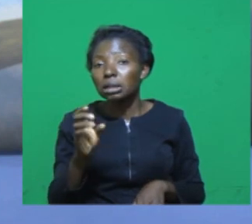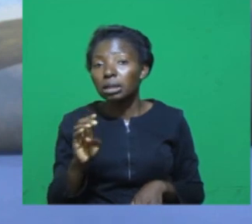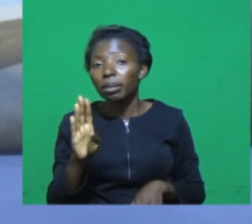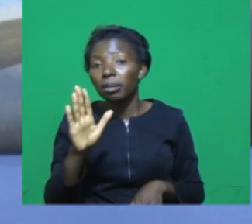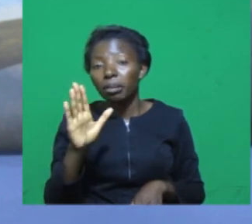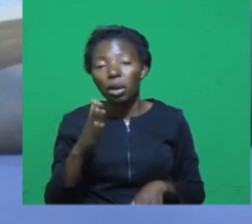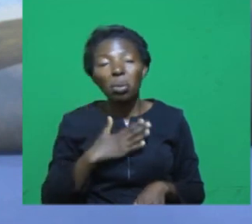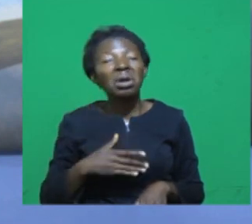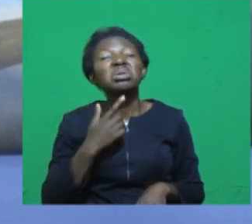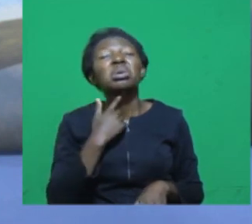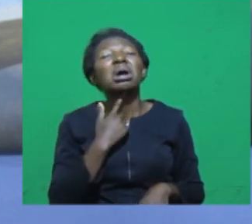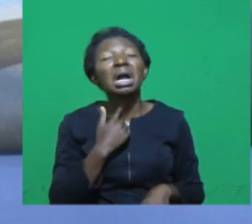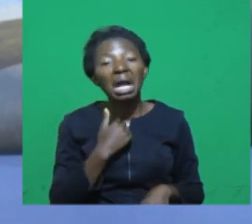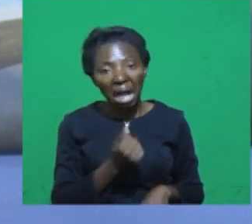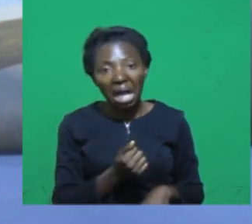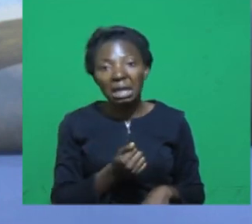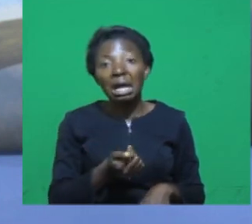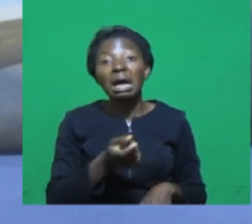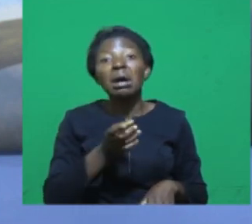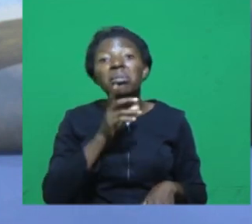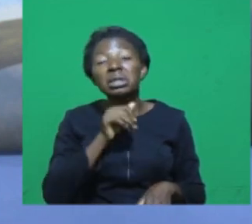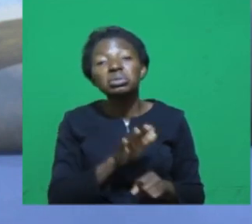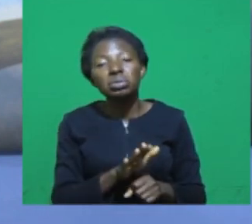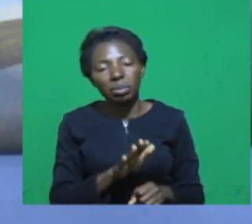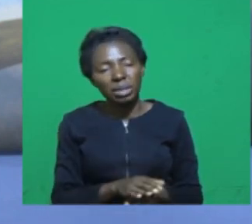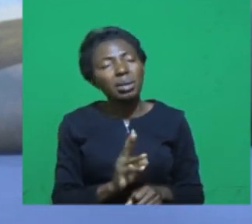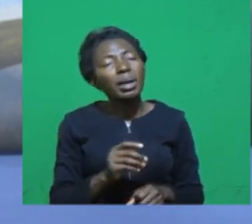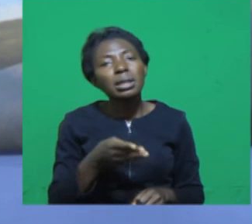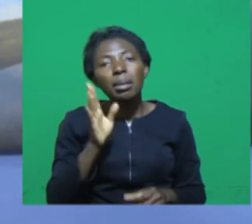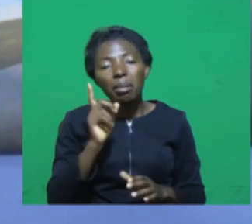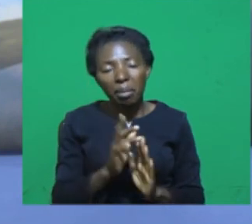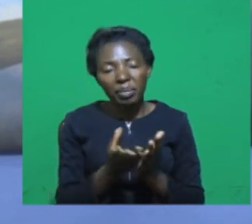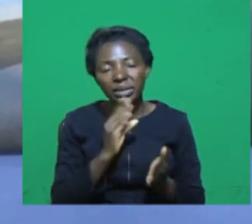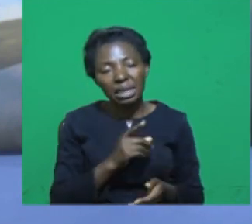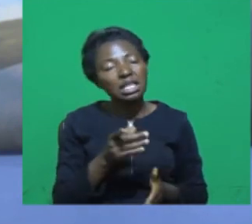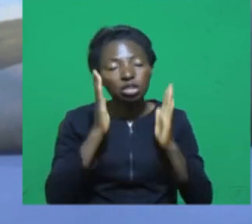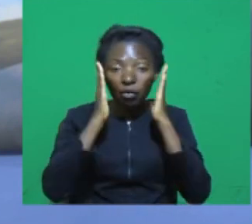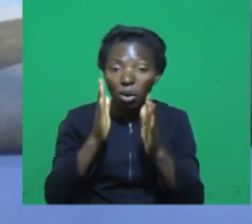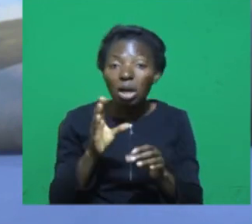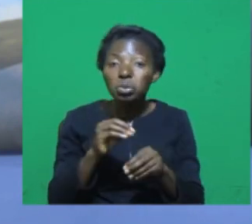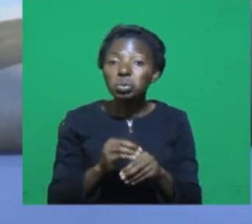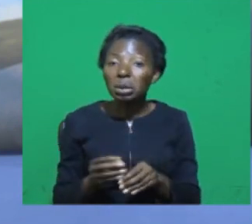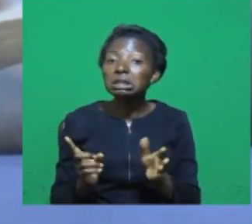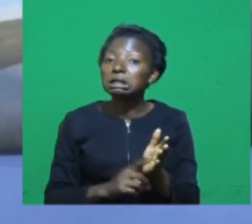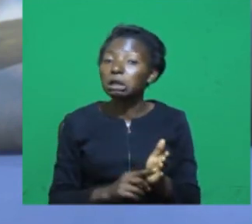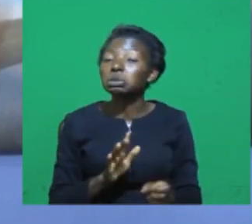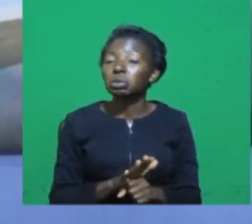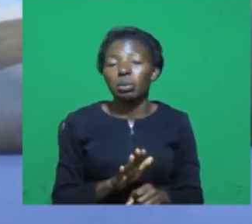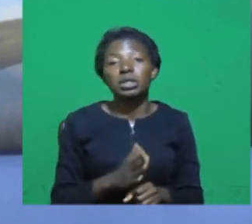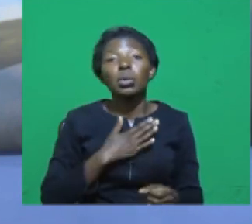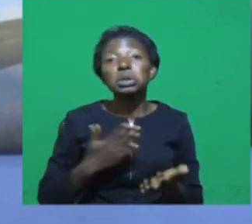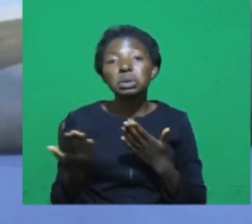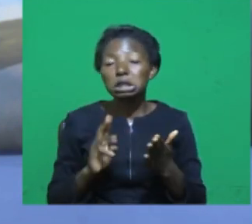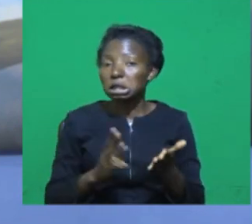unongotori innocent, but bhaibheri rinobva rachenjedza kuti kaitiro kakadai kakanangana nezvakadai. Ndoda kuti muverenge